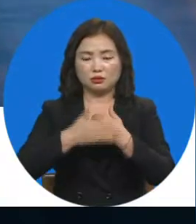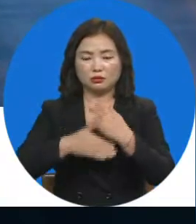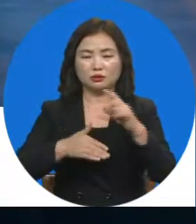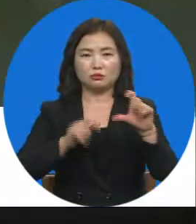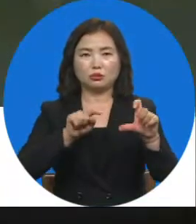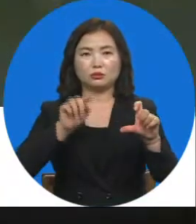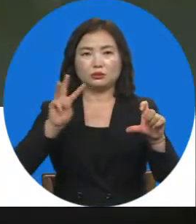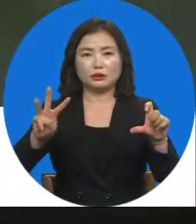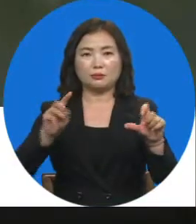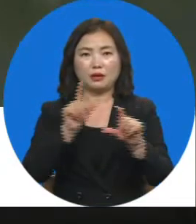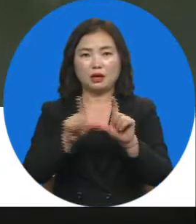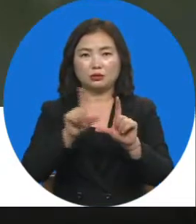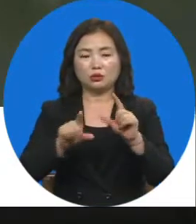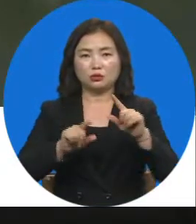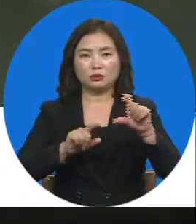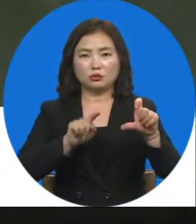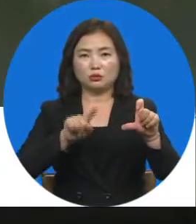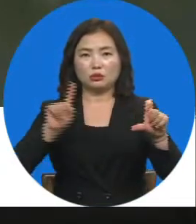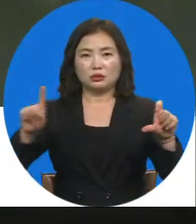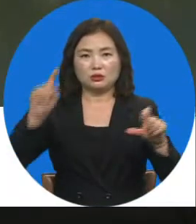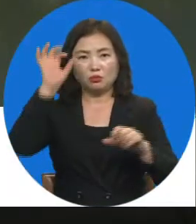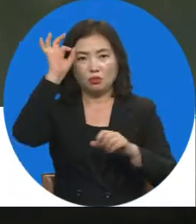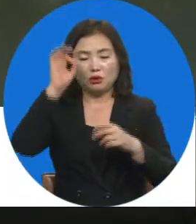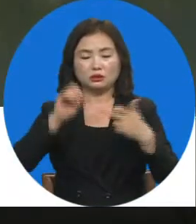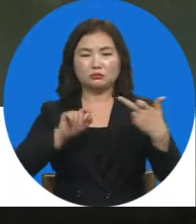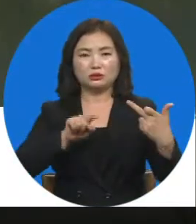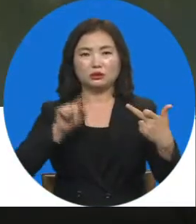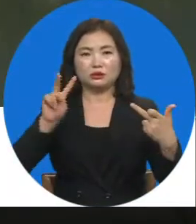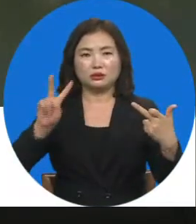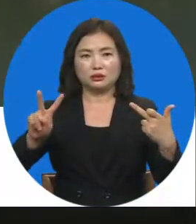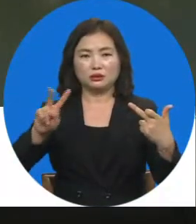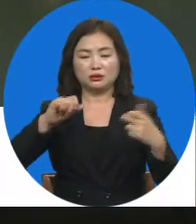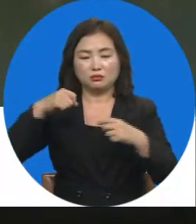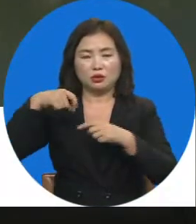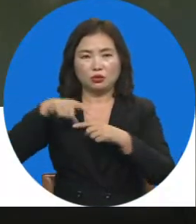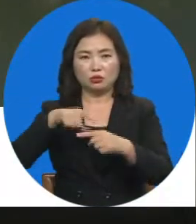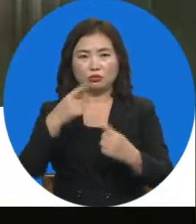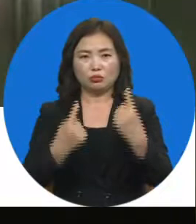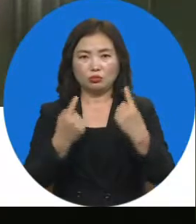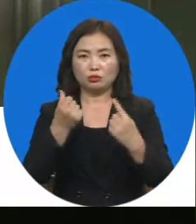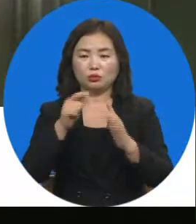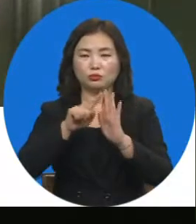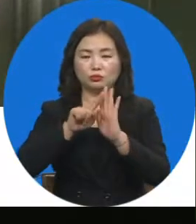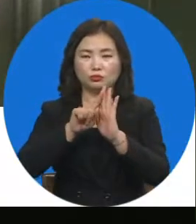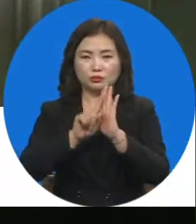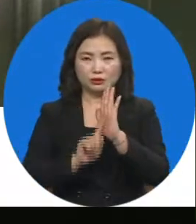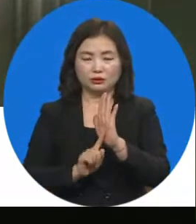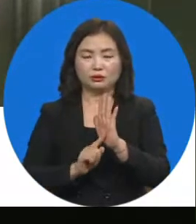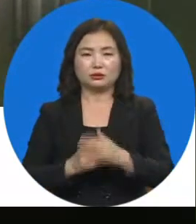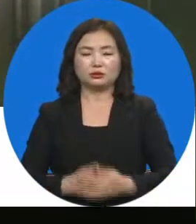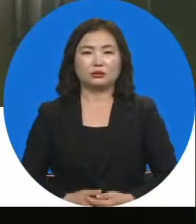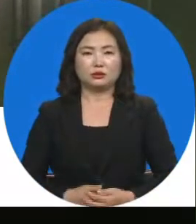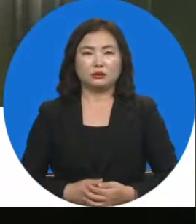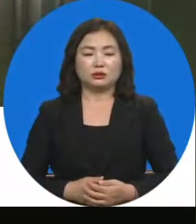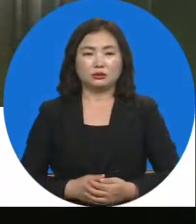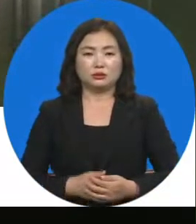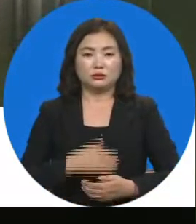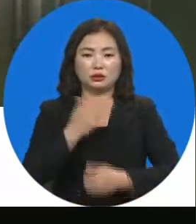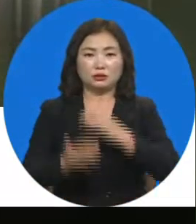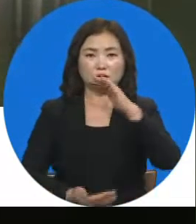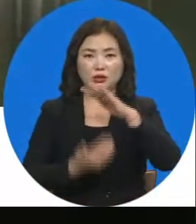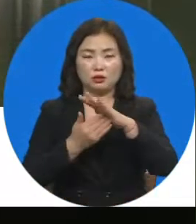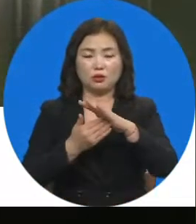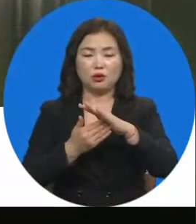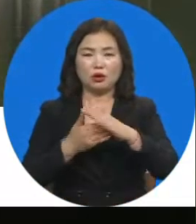대구 15.3도, 안동이 15.1도, 포항이 17.2도 등으로 평년보다 조금 낮았습니다. 낮